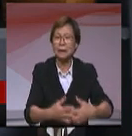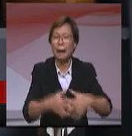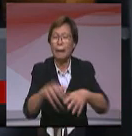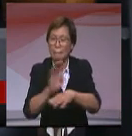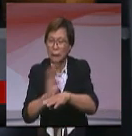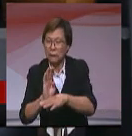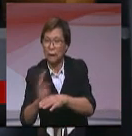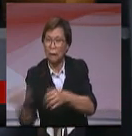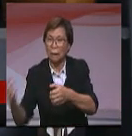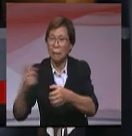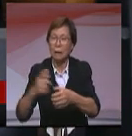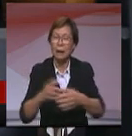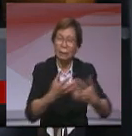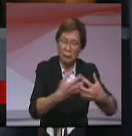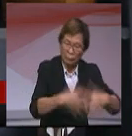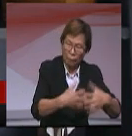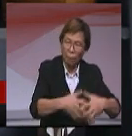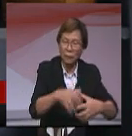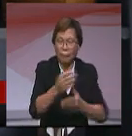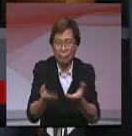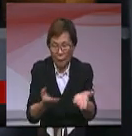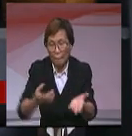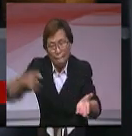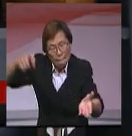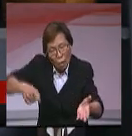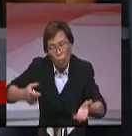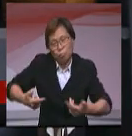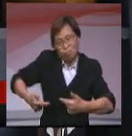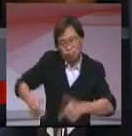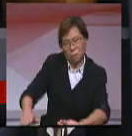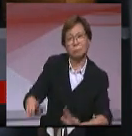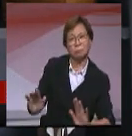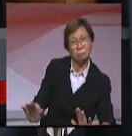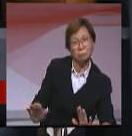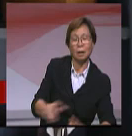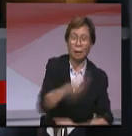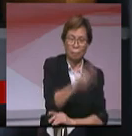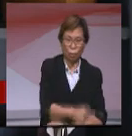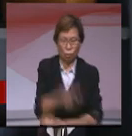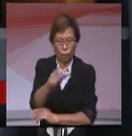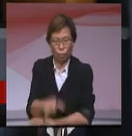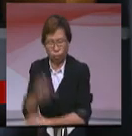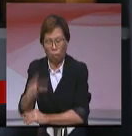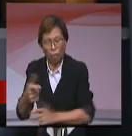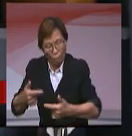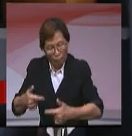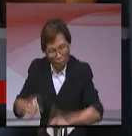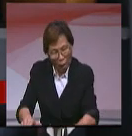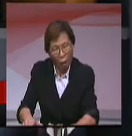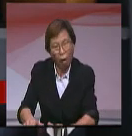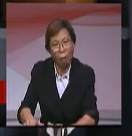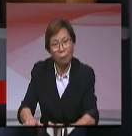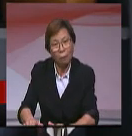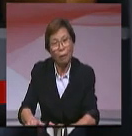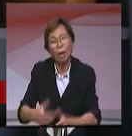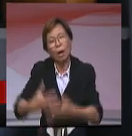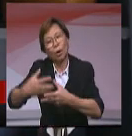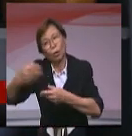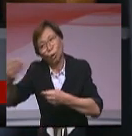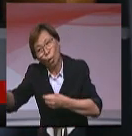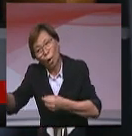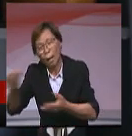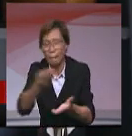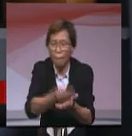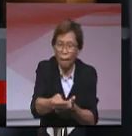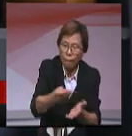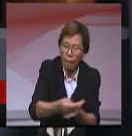dalam perkhidmatan perlu dibenarkan. Penduduk juga dibenarkan untuk keluar